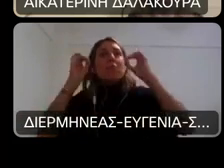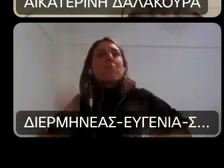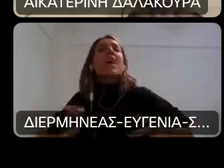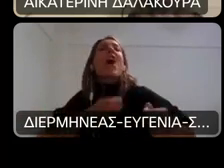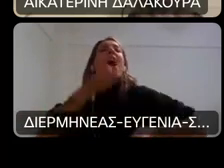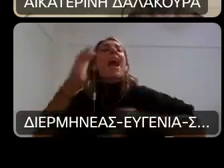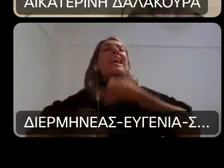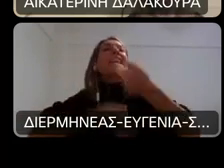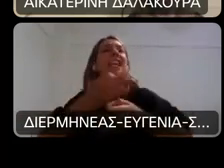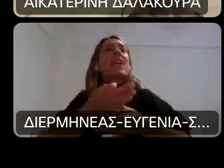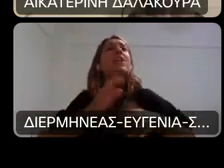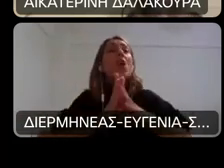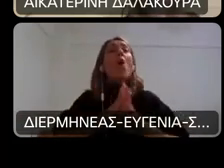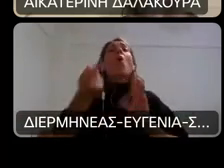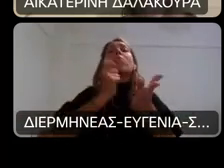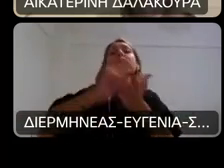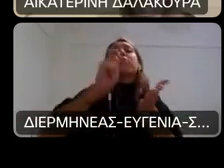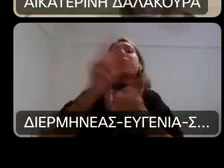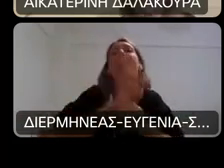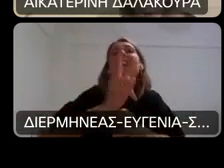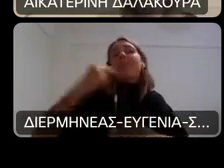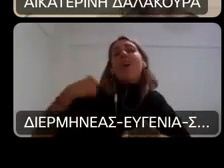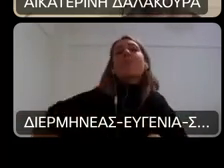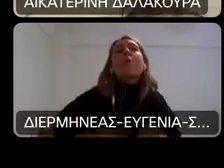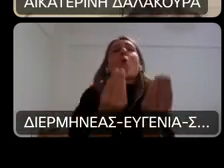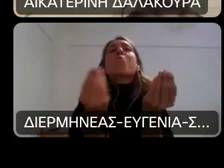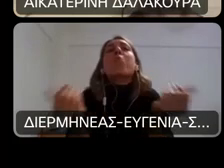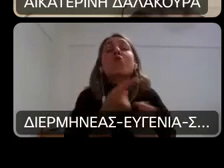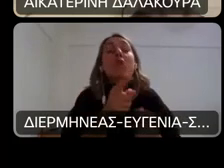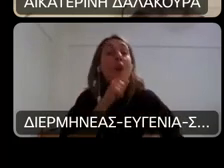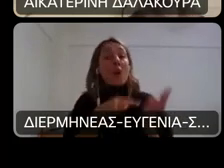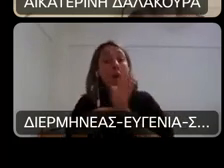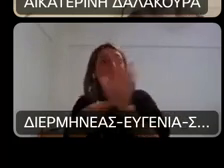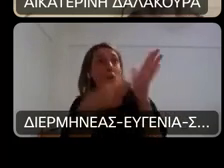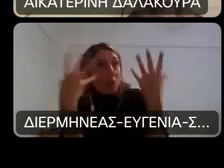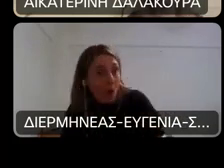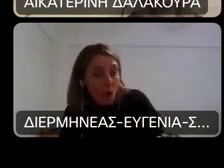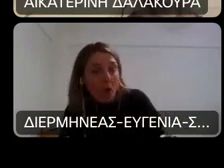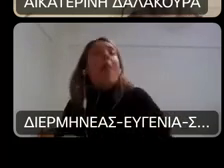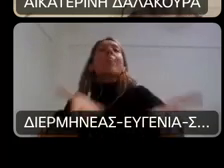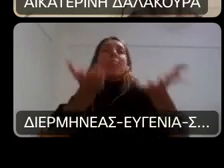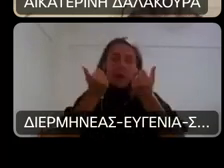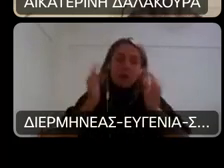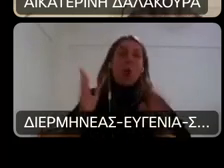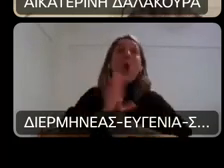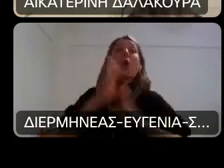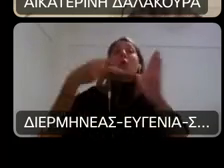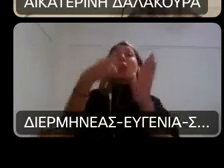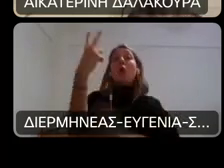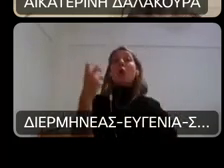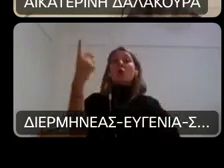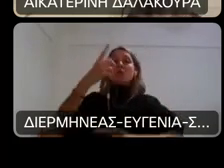δημοσίων εγγράφων του Πανεπιστημίου Κρήτης, που βγήκε, το έχω εδώ, τέλος πάντων το έχω βάλει, το 2021. Ας